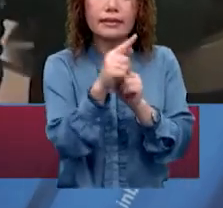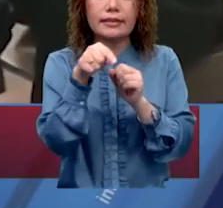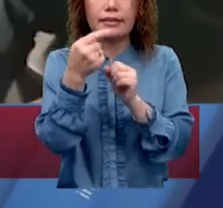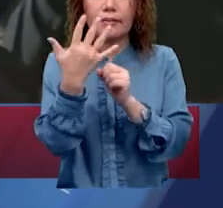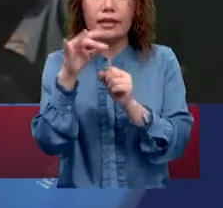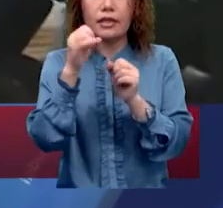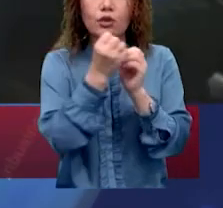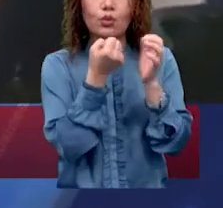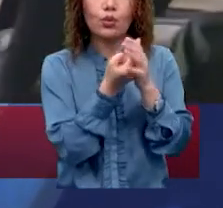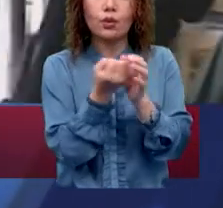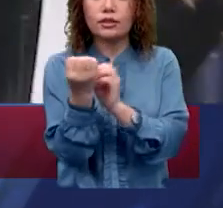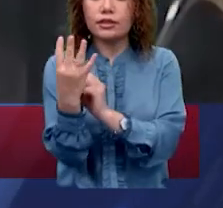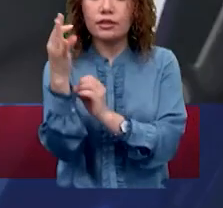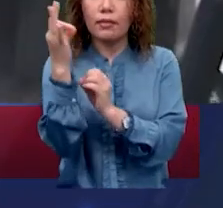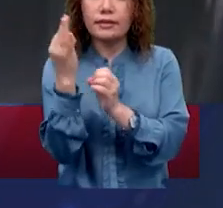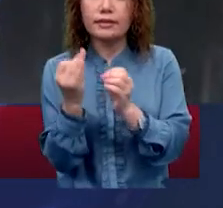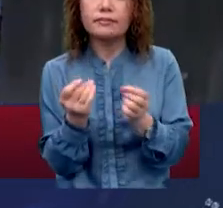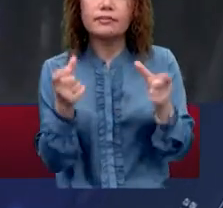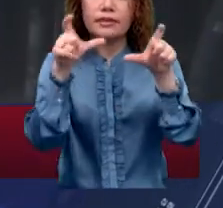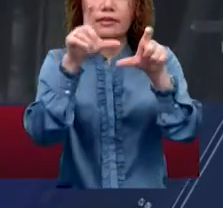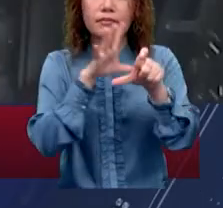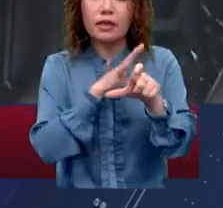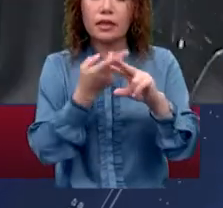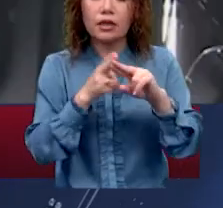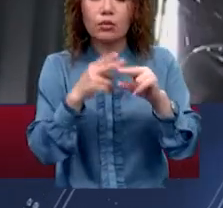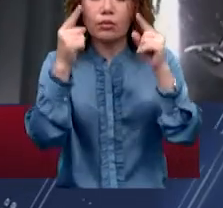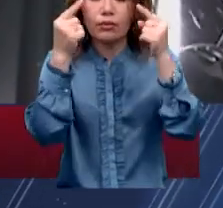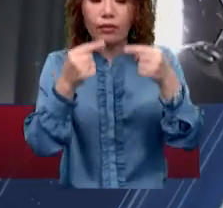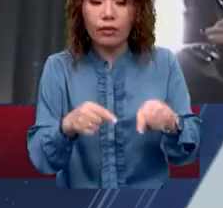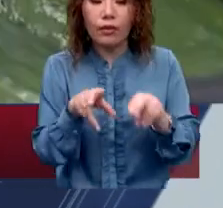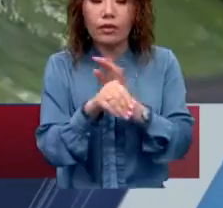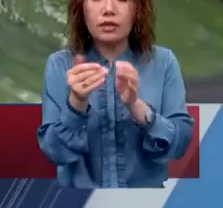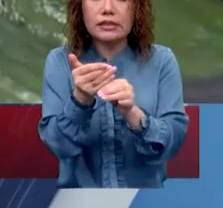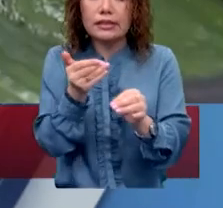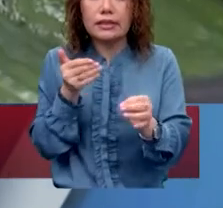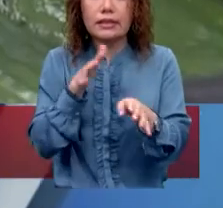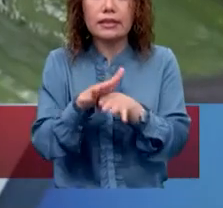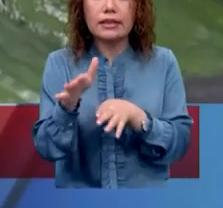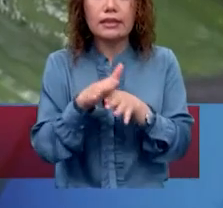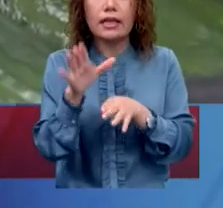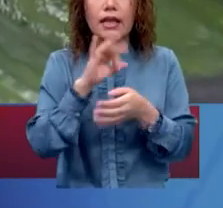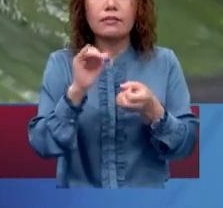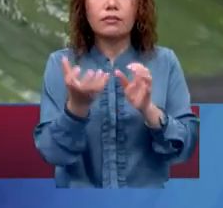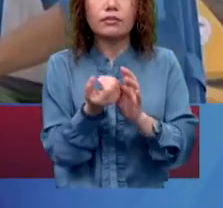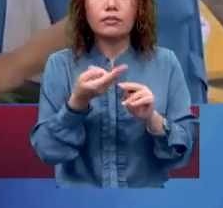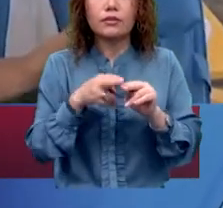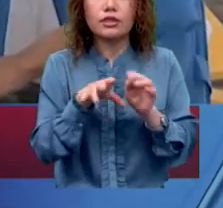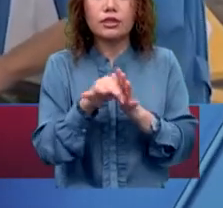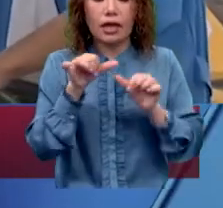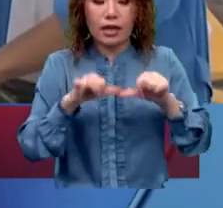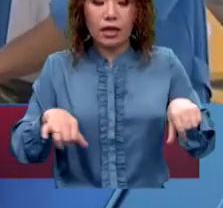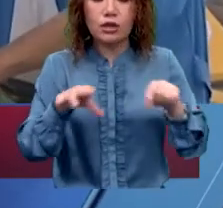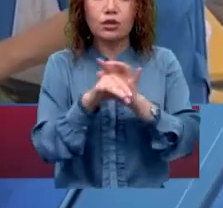13.5%-дан 14%-ға дейін көтерді. Бұл шара құнсызданудың алдын алу үшін қолға алынып отыр. Сарапшылар болса,